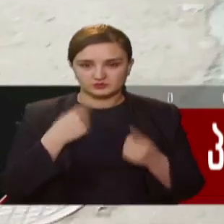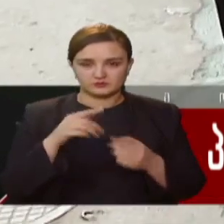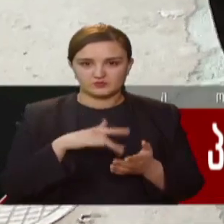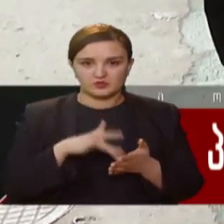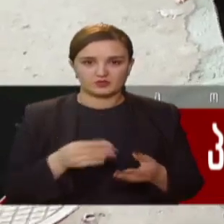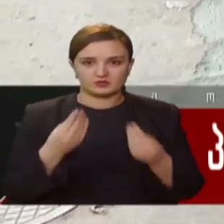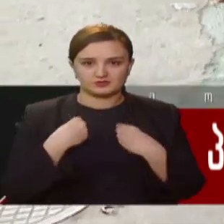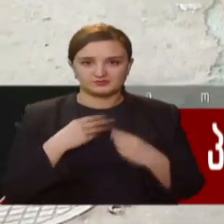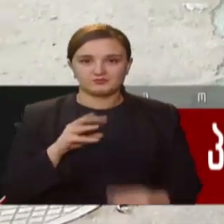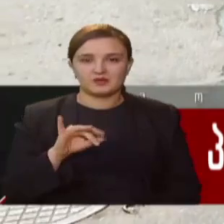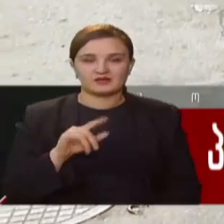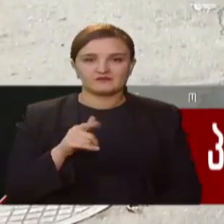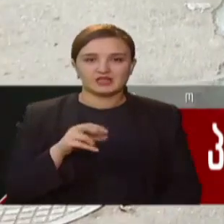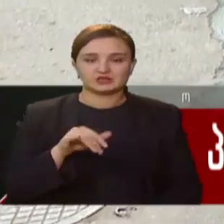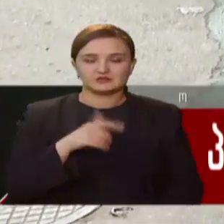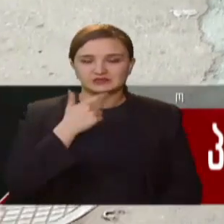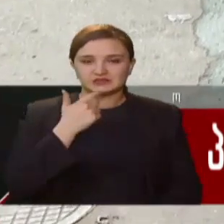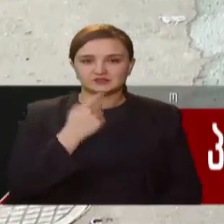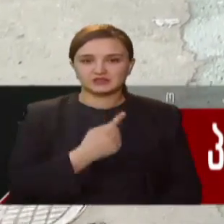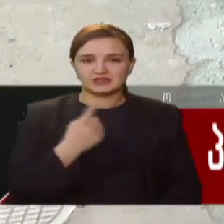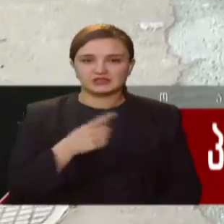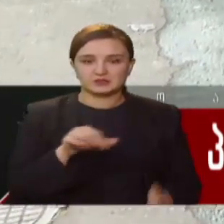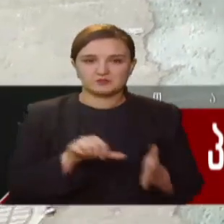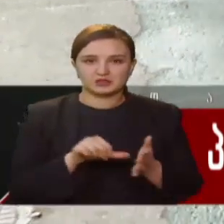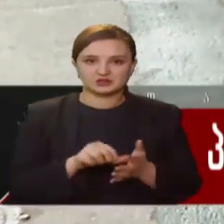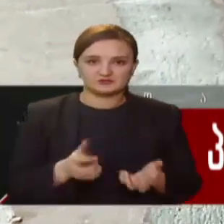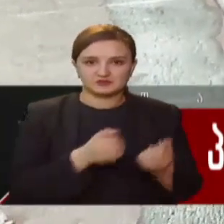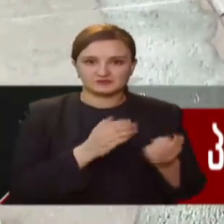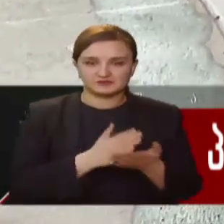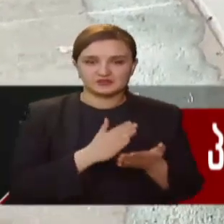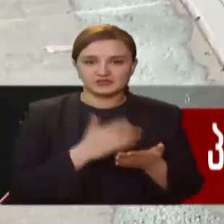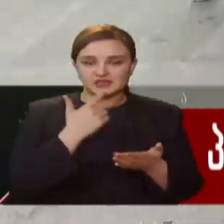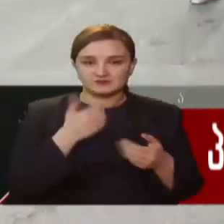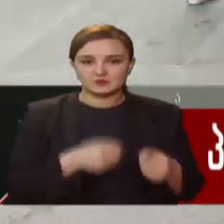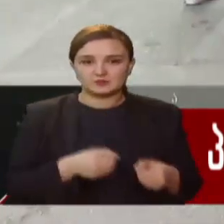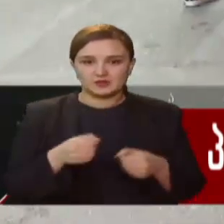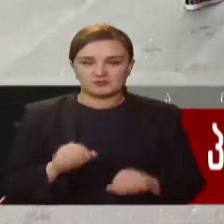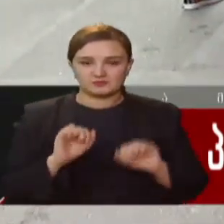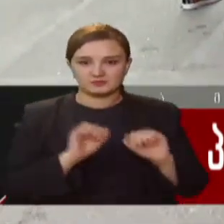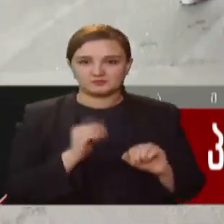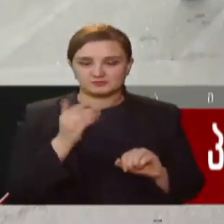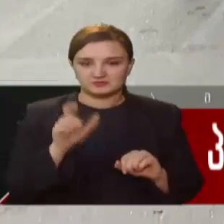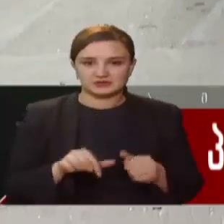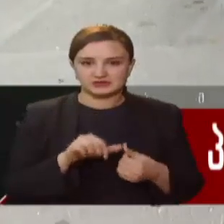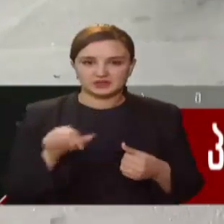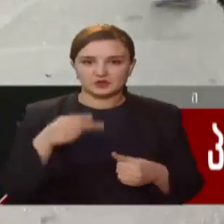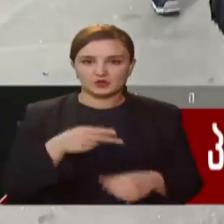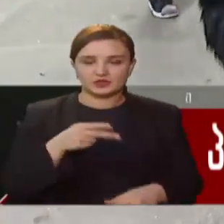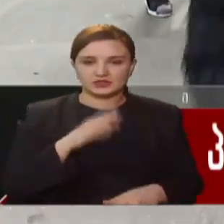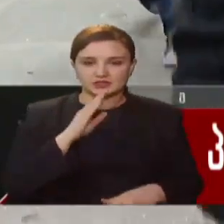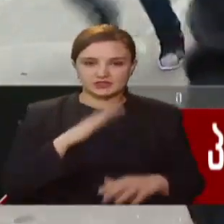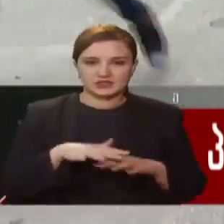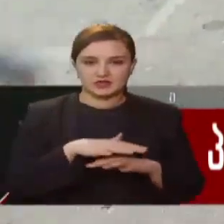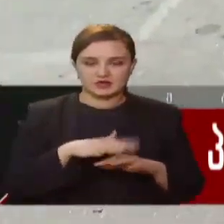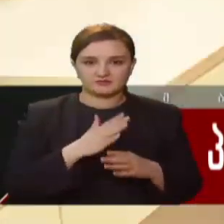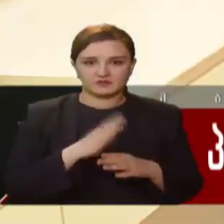pocalat. Მარგველაშვილი ახლა მიხეილ სააკაშვილის ერთ-ერთი მაშველი რგოლია. სააკაშვილის უფლებების სადარაჯოზე მის გარდა 2000 ქალიც დადგა.